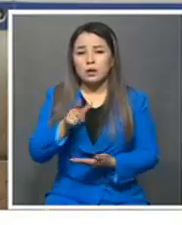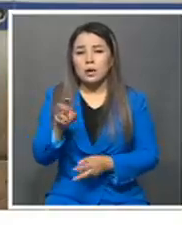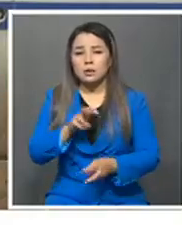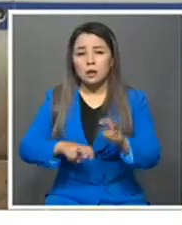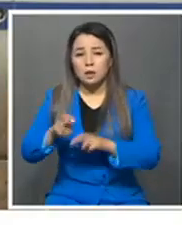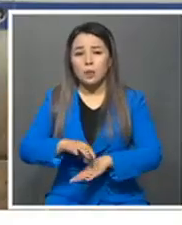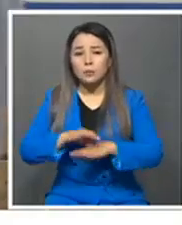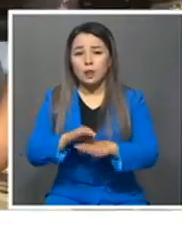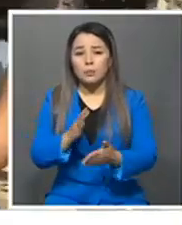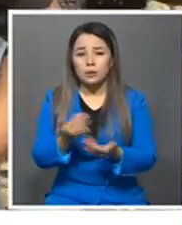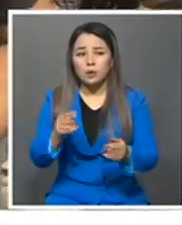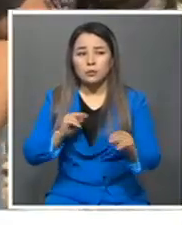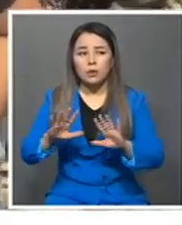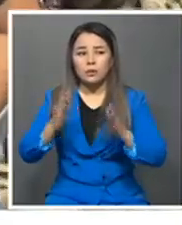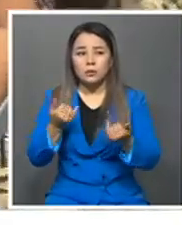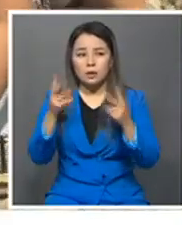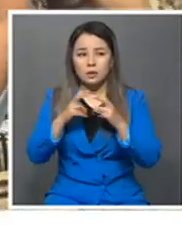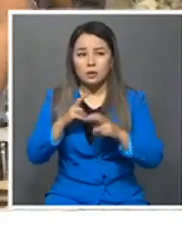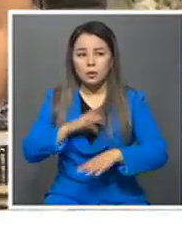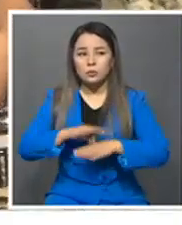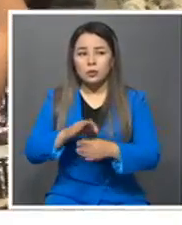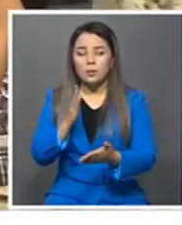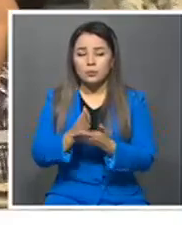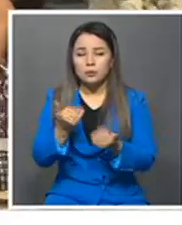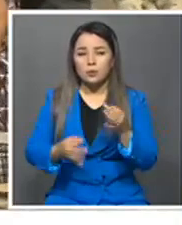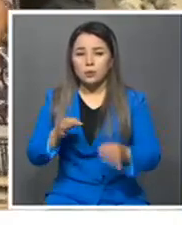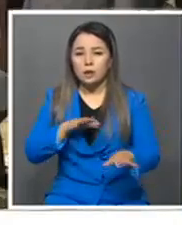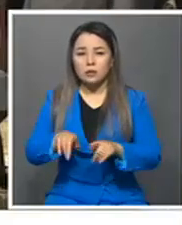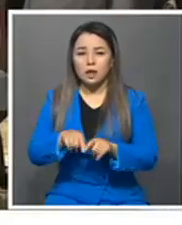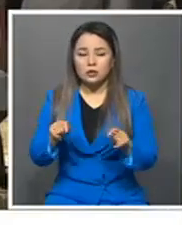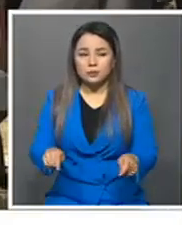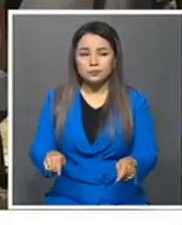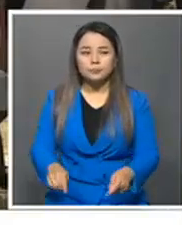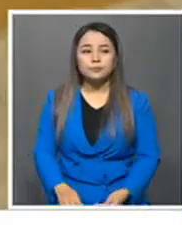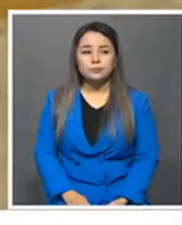іздестірген болатын. Қазір оқиғаның анық-қанығы тексеріліп жатыр, қылмыстық іс қозғалды.